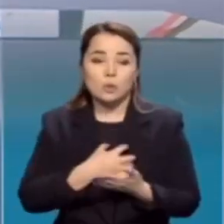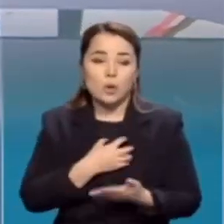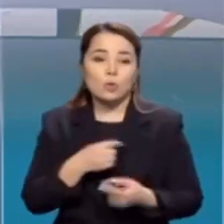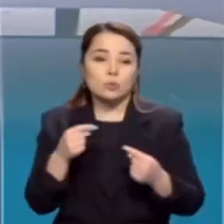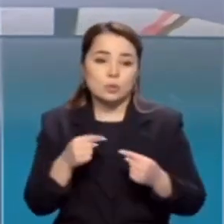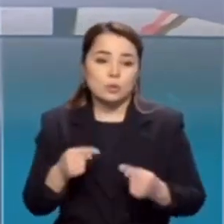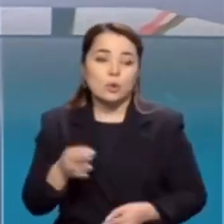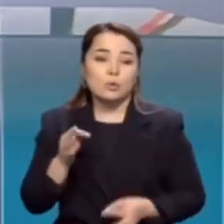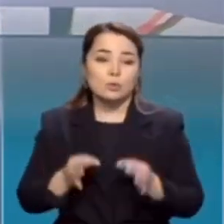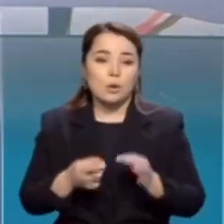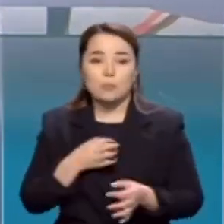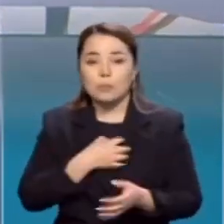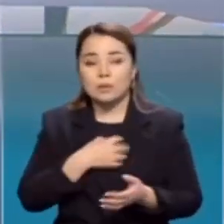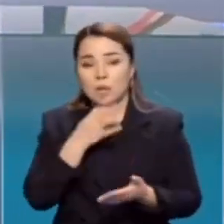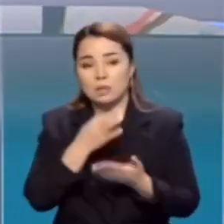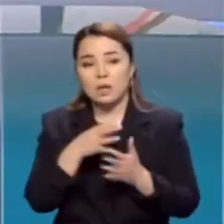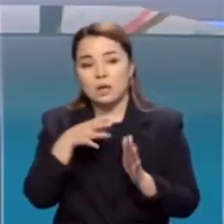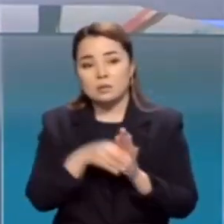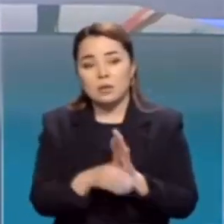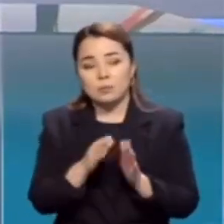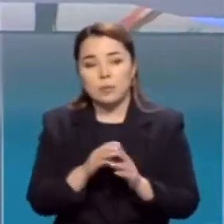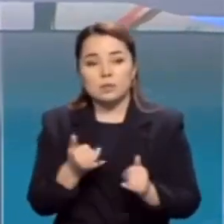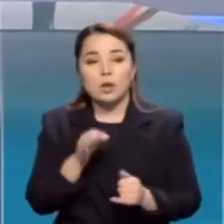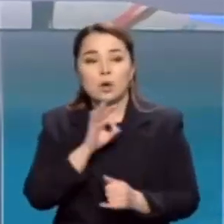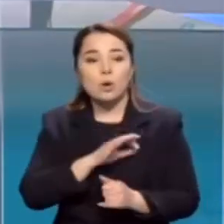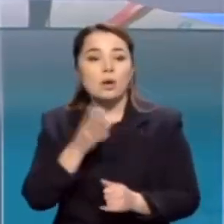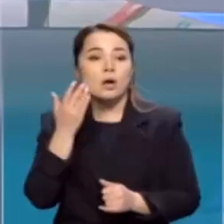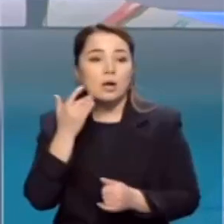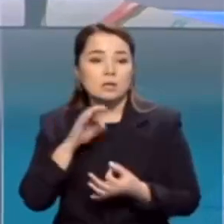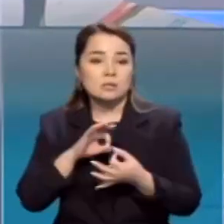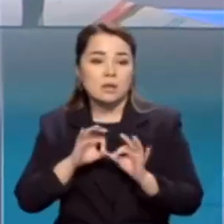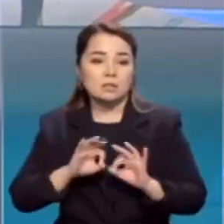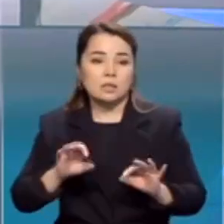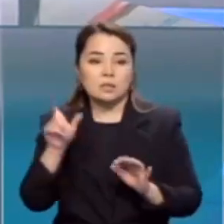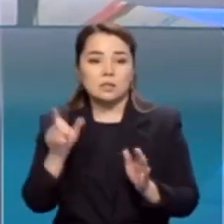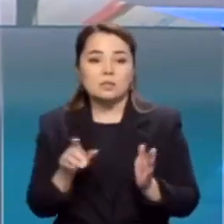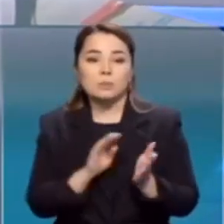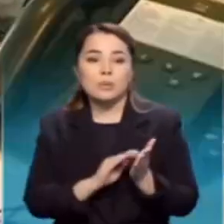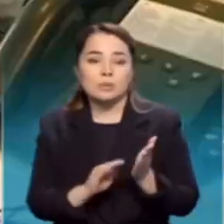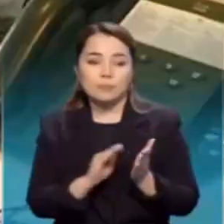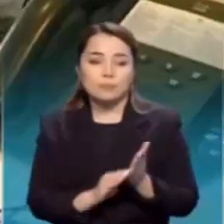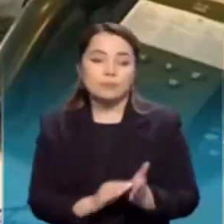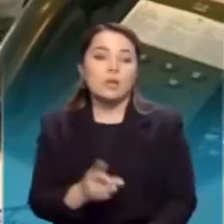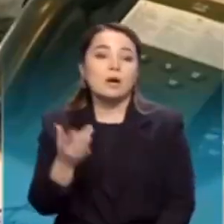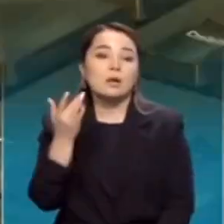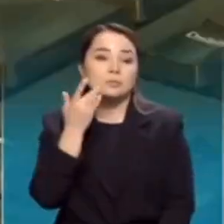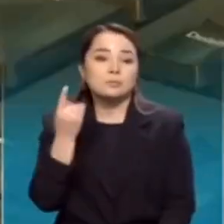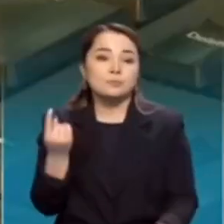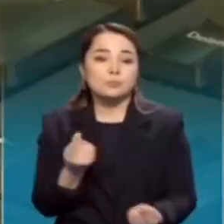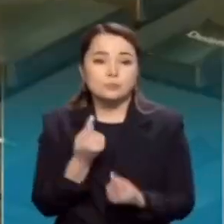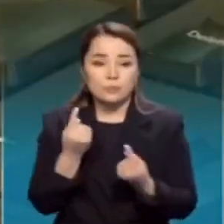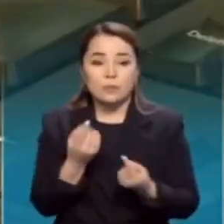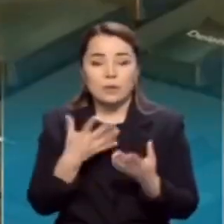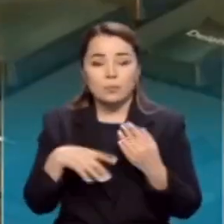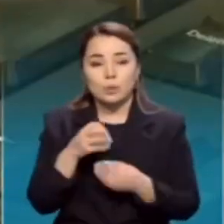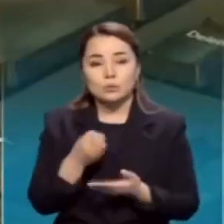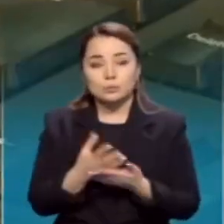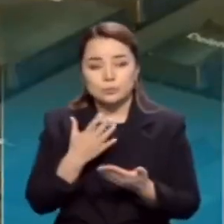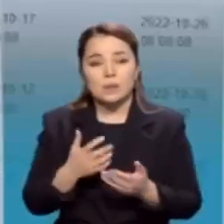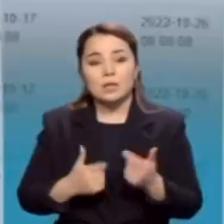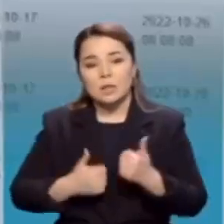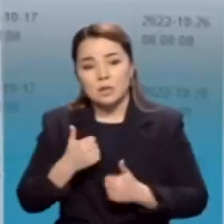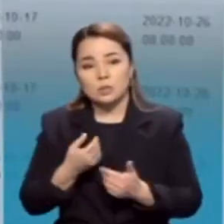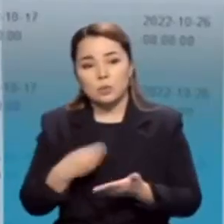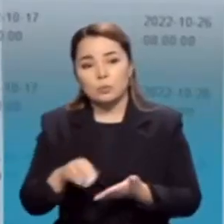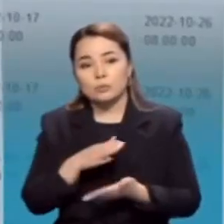нормалар қашан қолданысқа енеді? Серік Селеубайұлы зерттеп көрді. Әдетте ұсақ компаниялар қымбат тендер алуға талпынбайды,